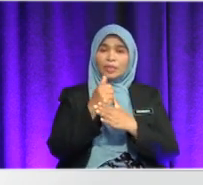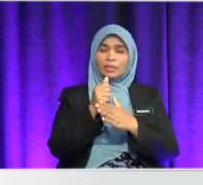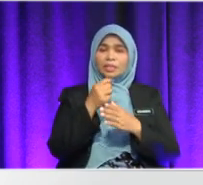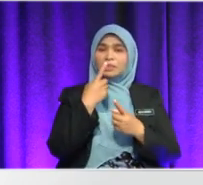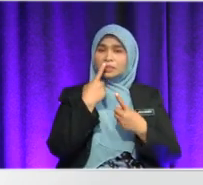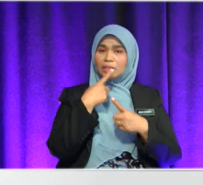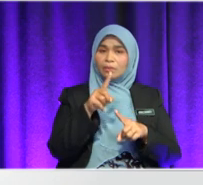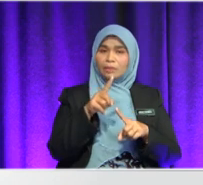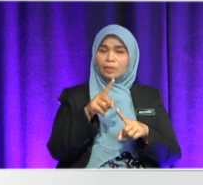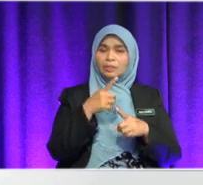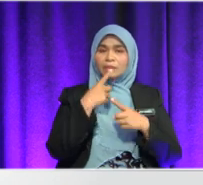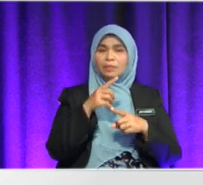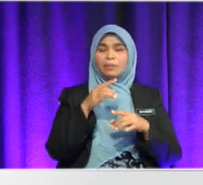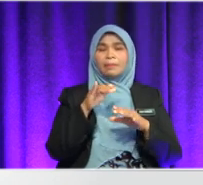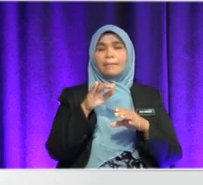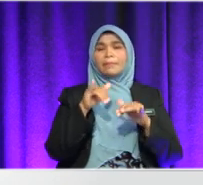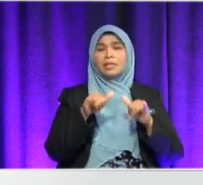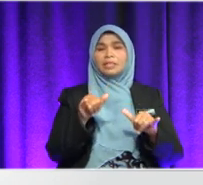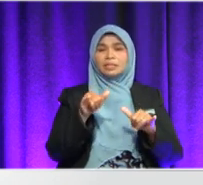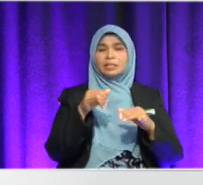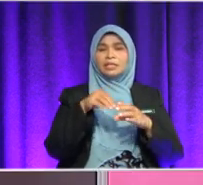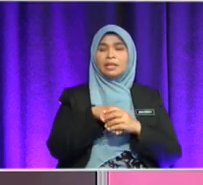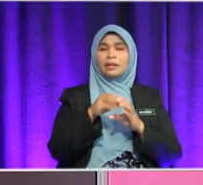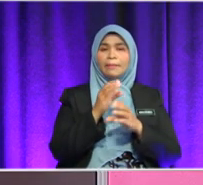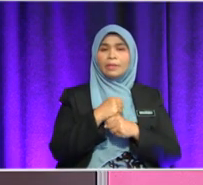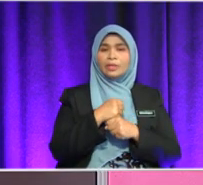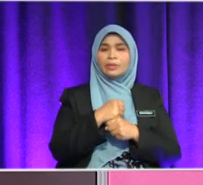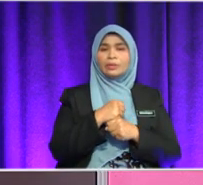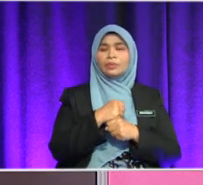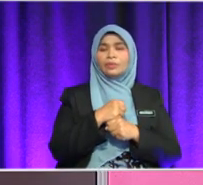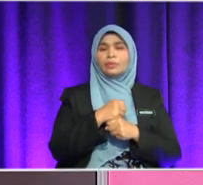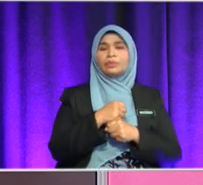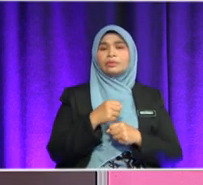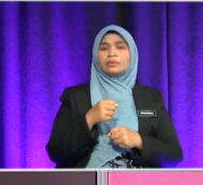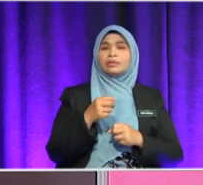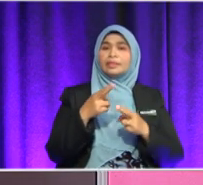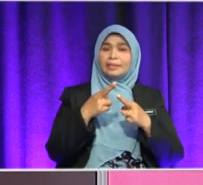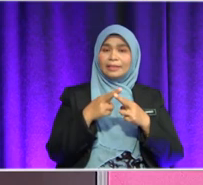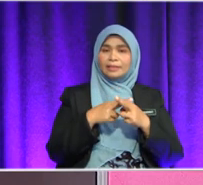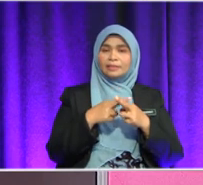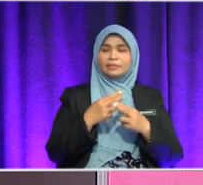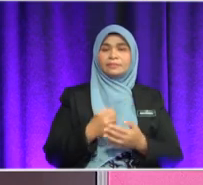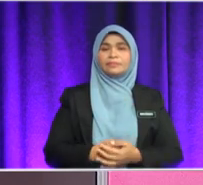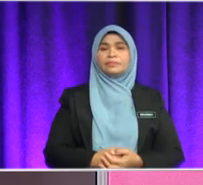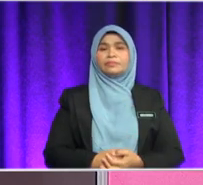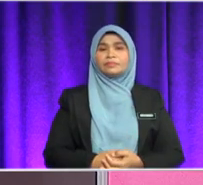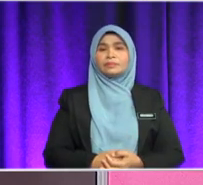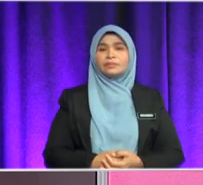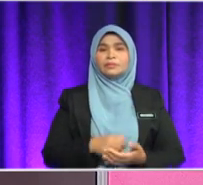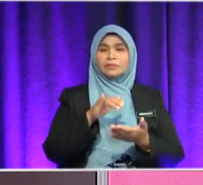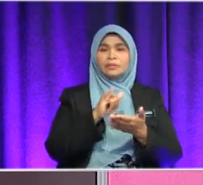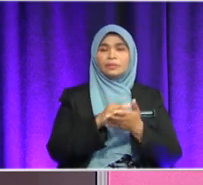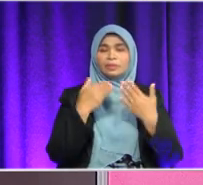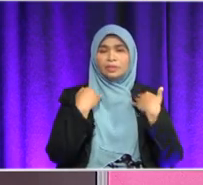masih lagi dalam bentuk tes dalam bentuk point begitu Itu Bagaimana mencari kita yang